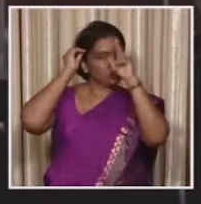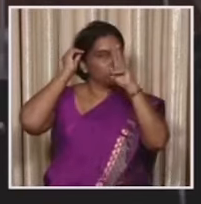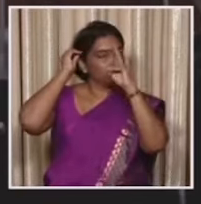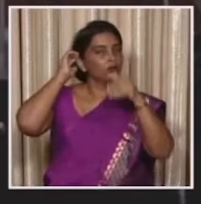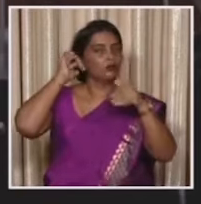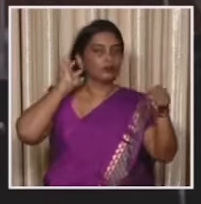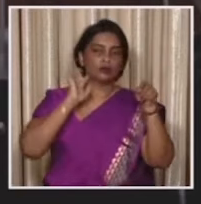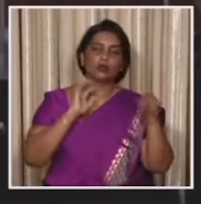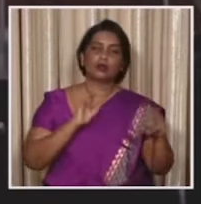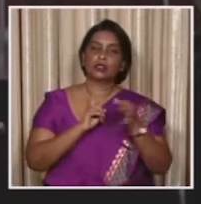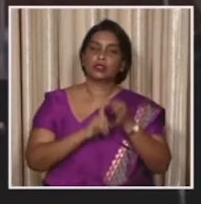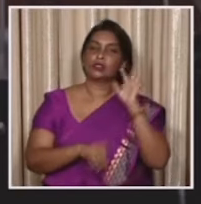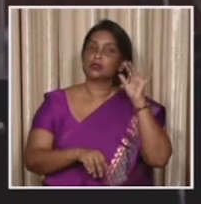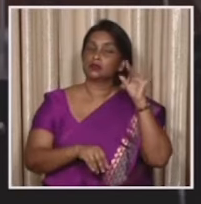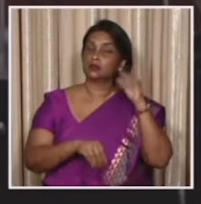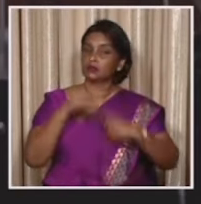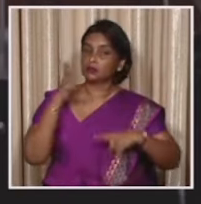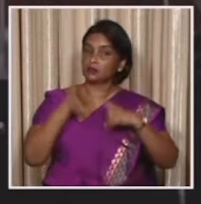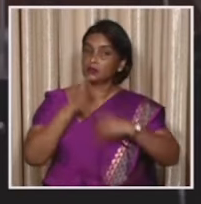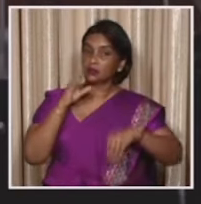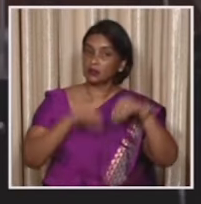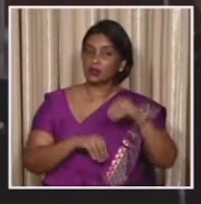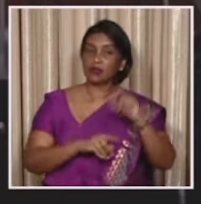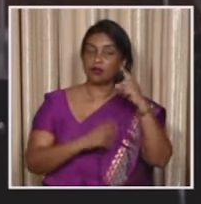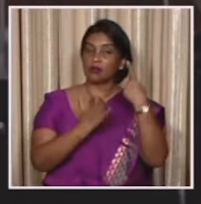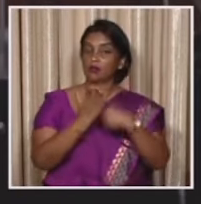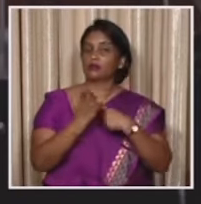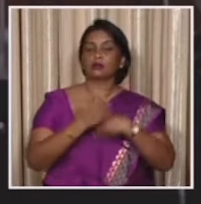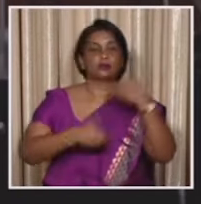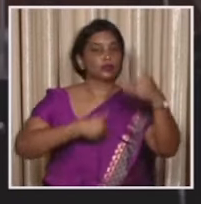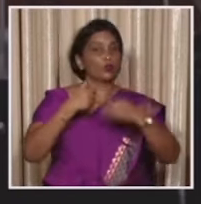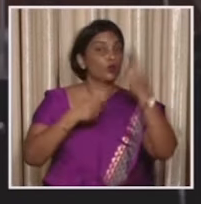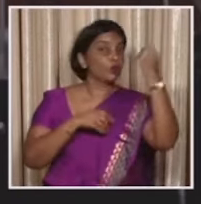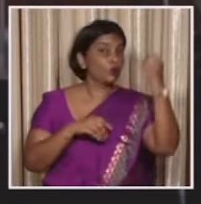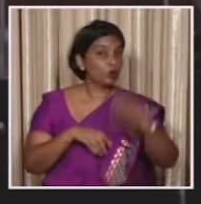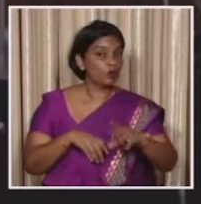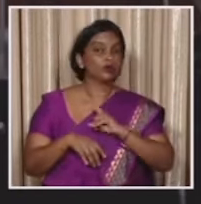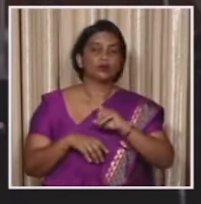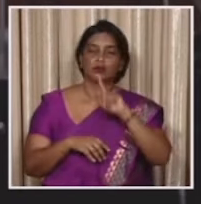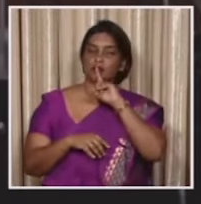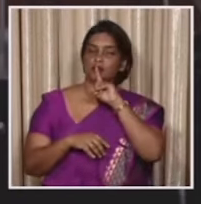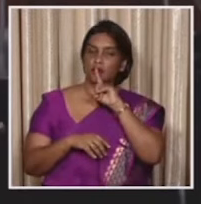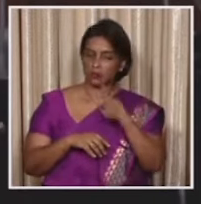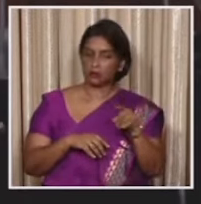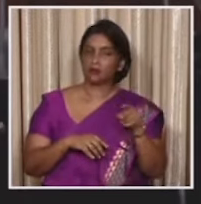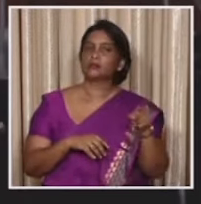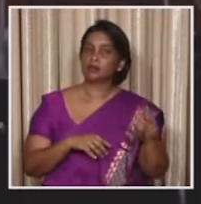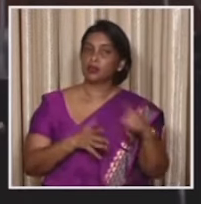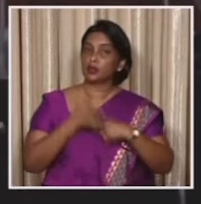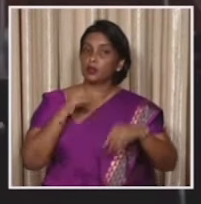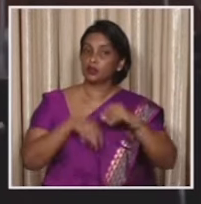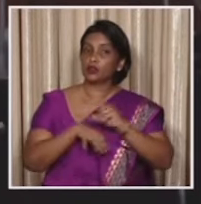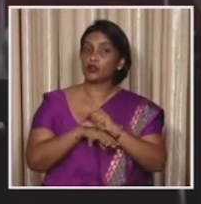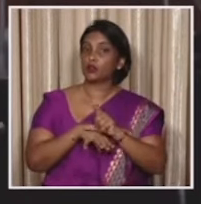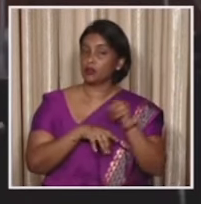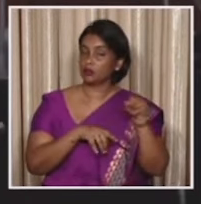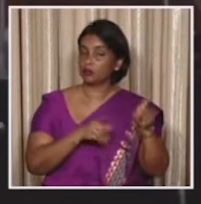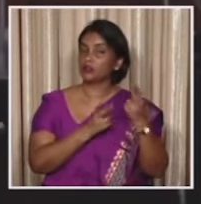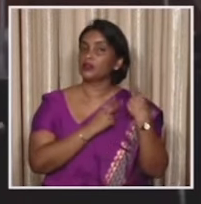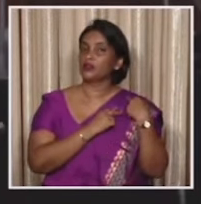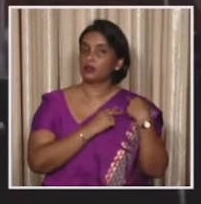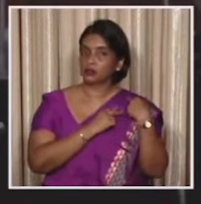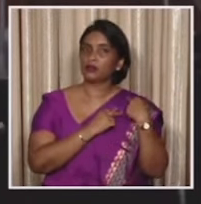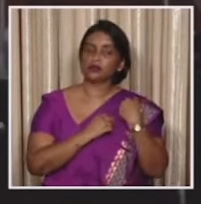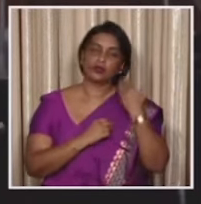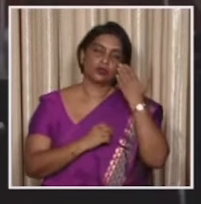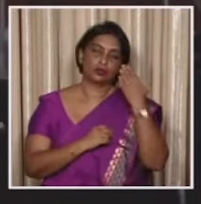ඇතුළත ජනාධිපතිවරණේ නාම යෝජනා කැඳවන දිනේ කවදාදයි කියලා ප්‍රකාශ කිරීම මැතිවරණ කොමිසමේ වගකීමක් විදිහට